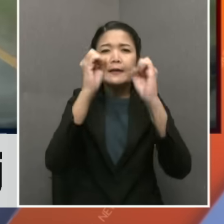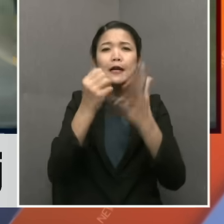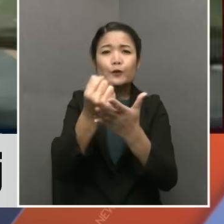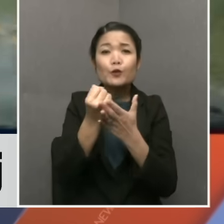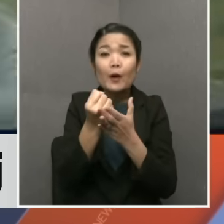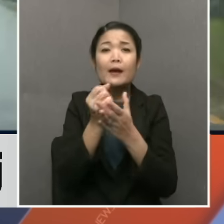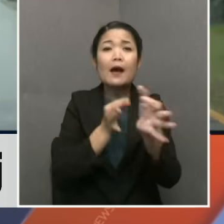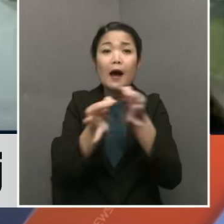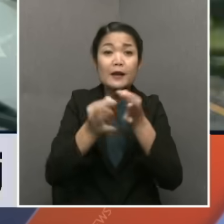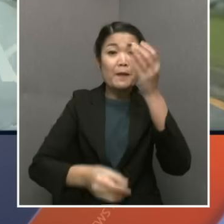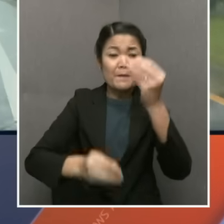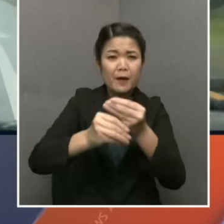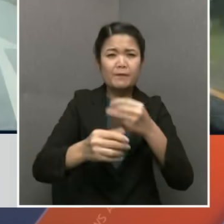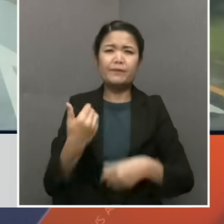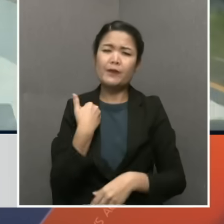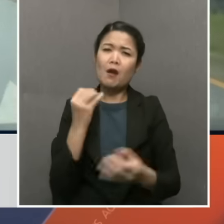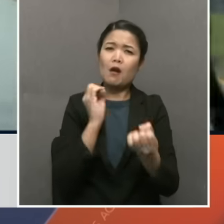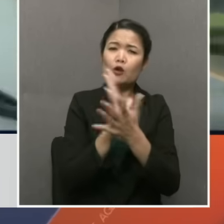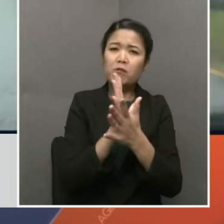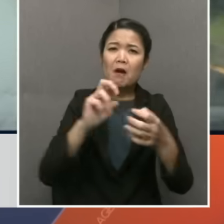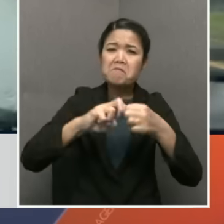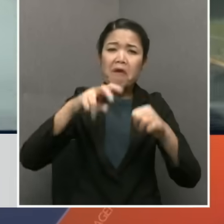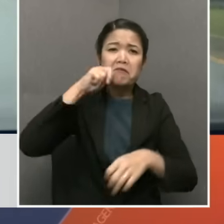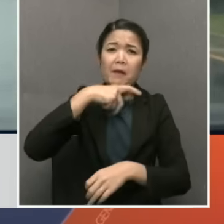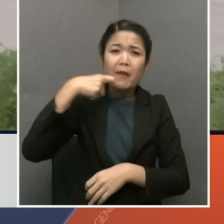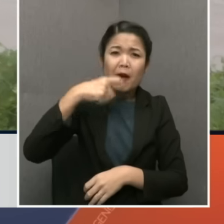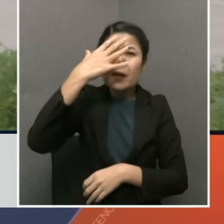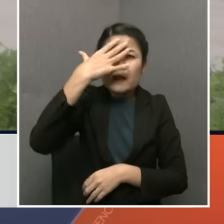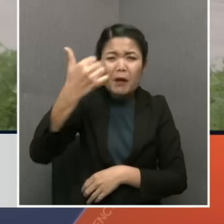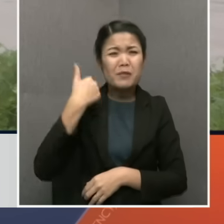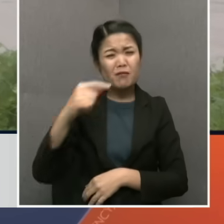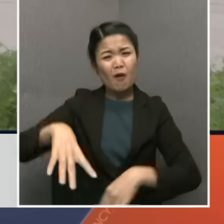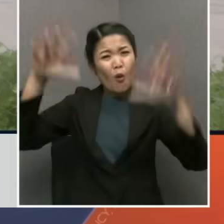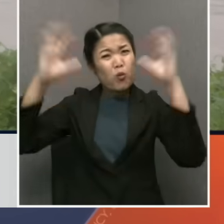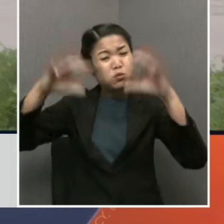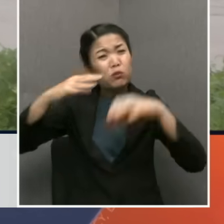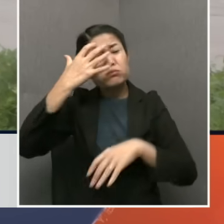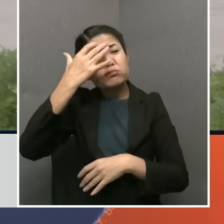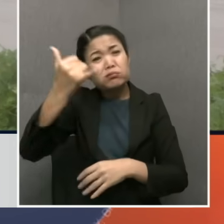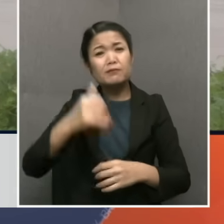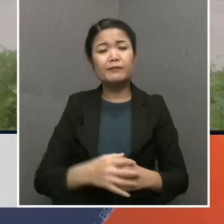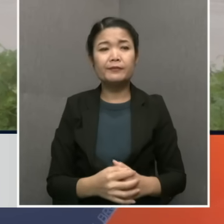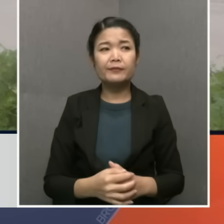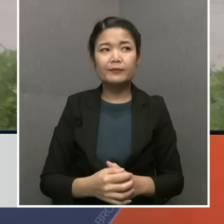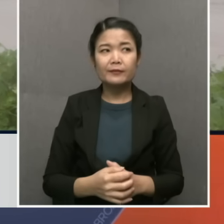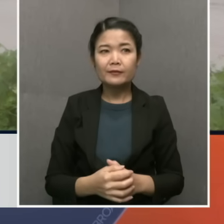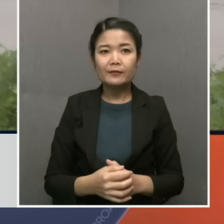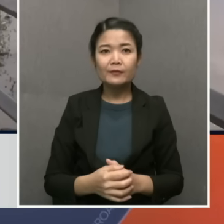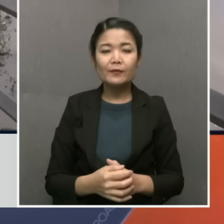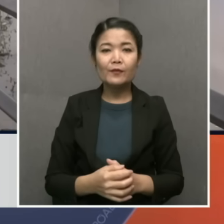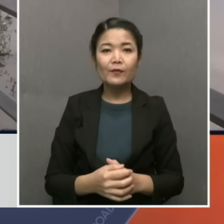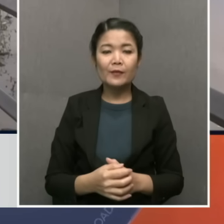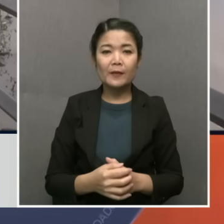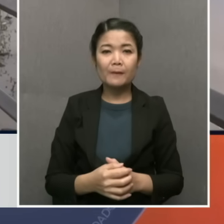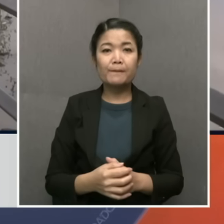เอลนีโยหน่อยครับตอนแรกนึกว่าจะส่งผลกระทบให้แล้งหนักเลยทำไมบางช่วงเนี่ยจึงเห็นฝนตกหนักแบบนี้ครับครับเอ่อจริง